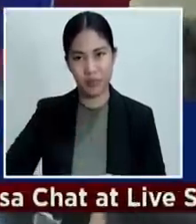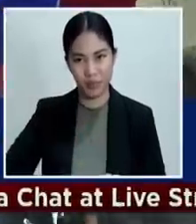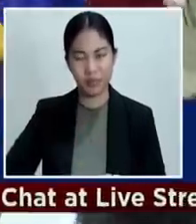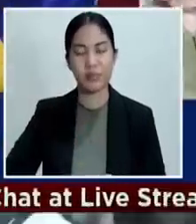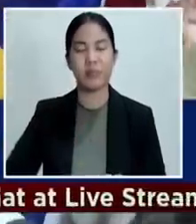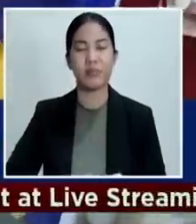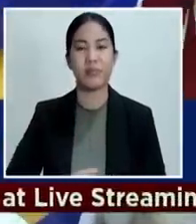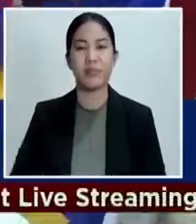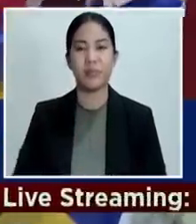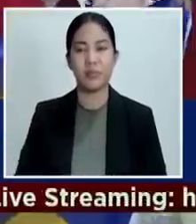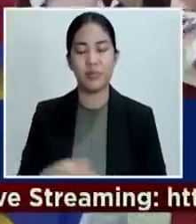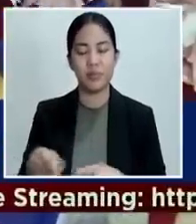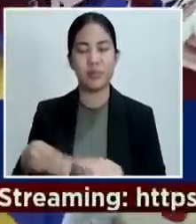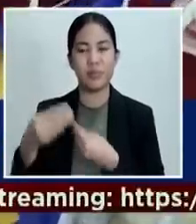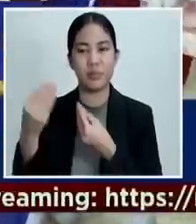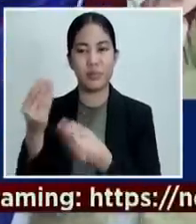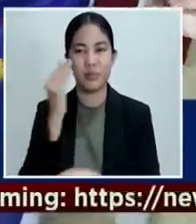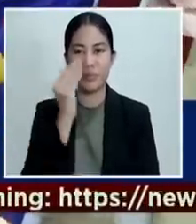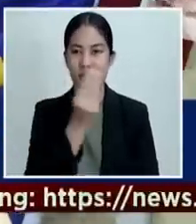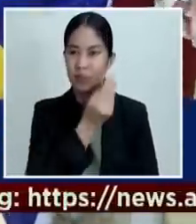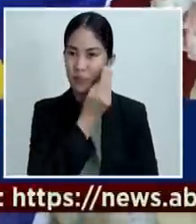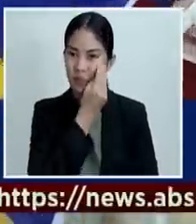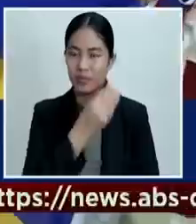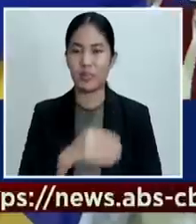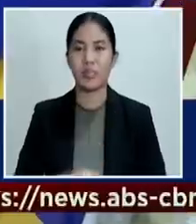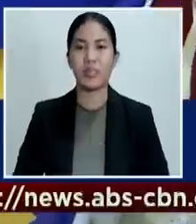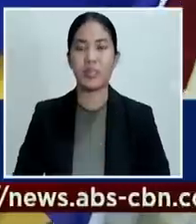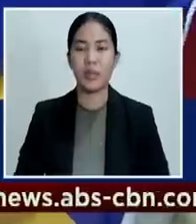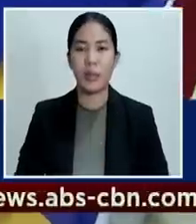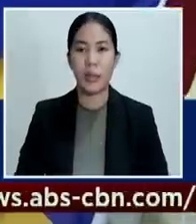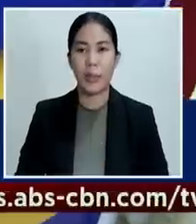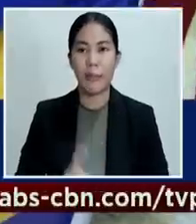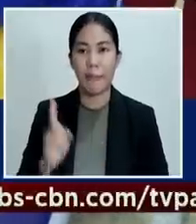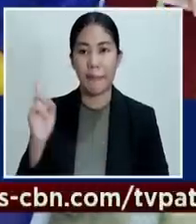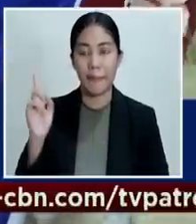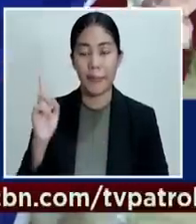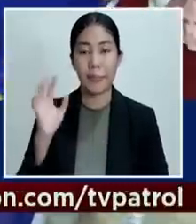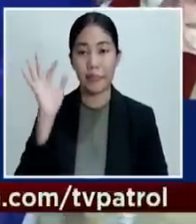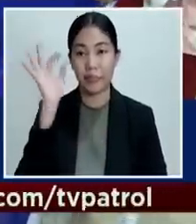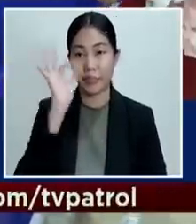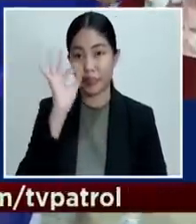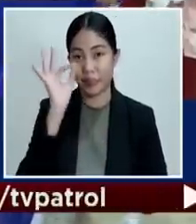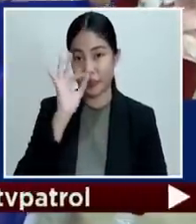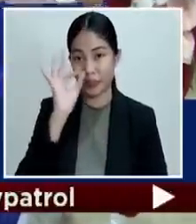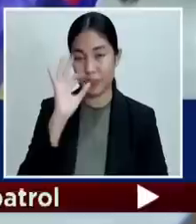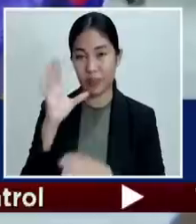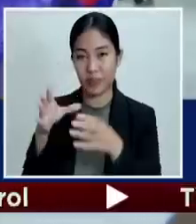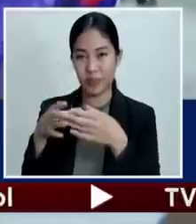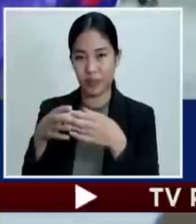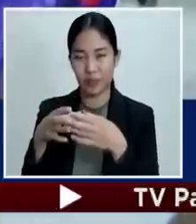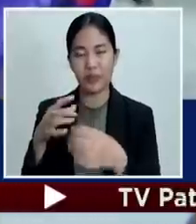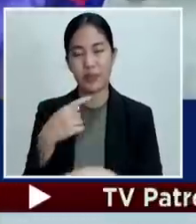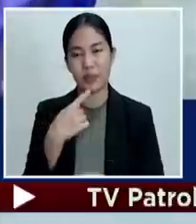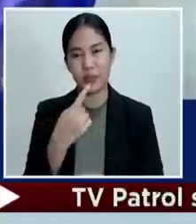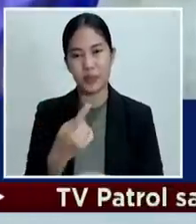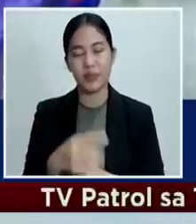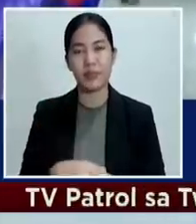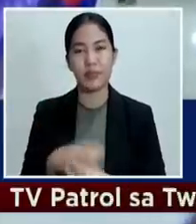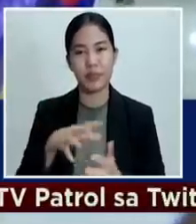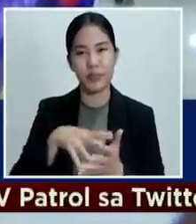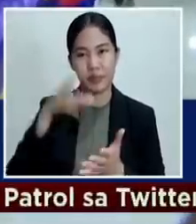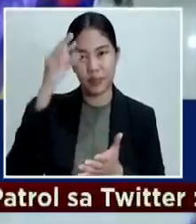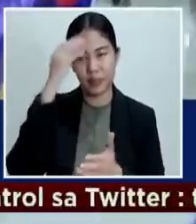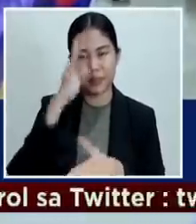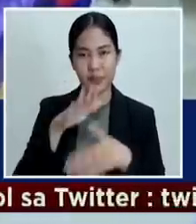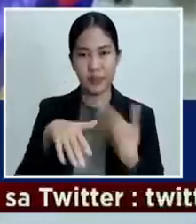man nakapasok sa knockout stage ng World Cup, sinabi ng Pilipinas na baon nila ang kanilang pag-uwi ang lahat